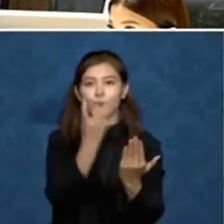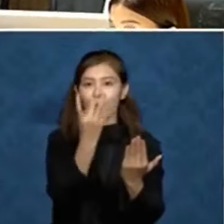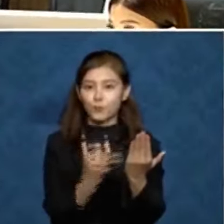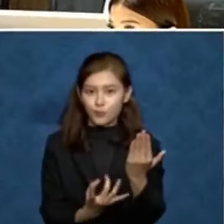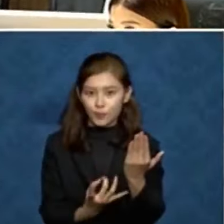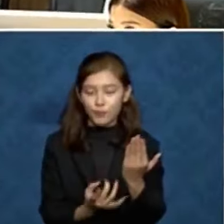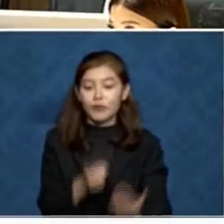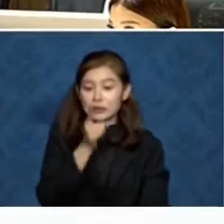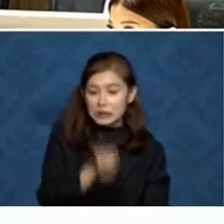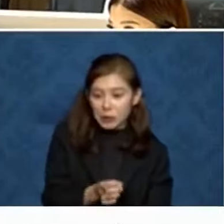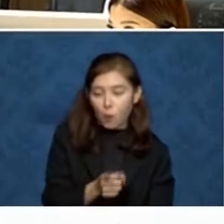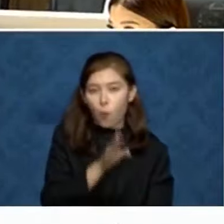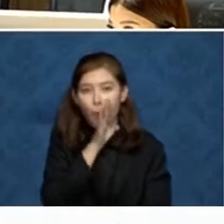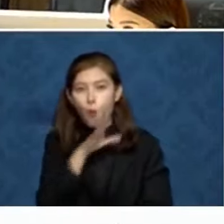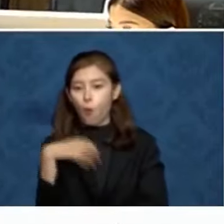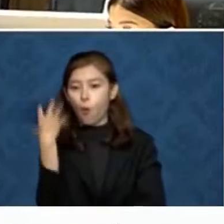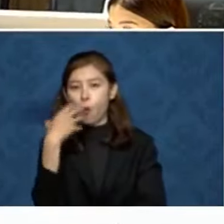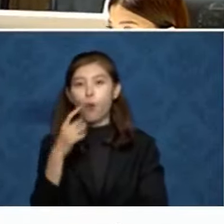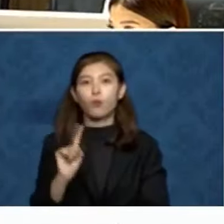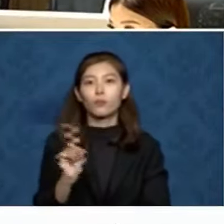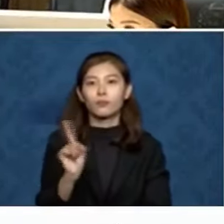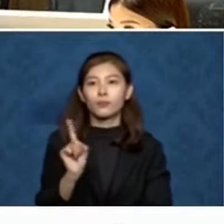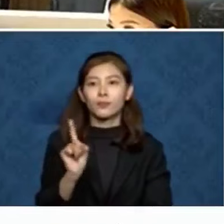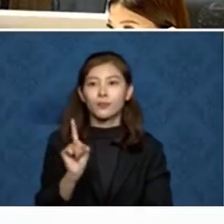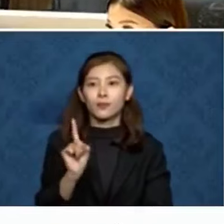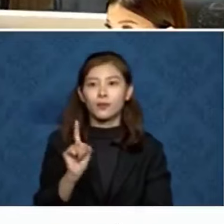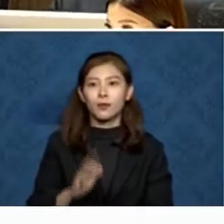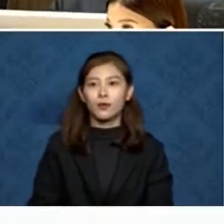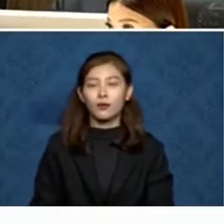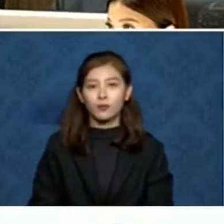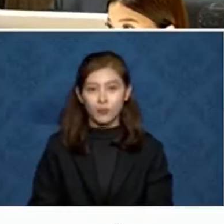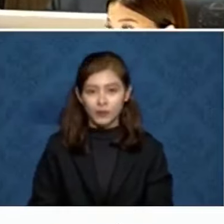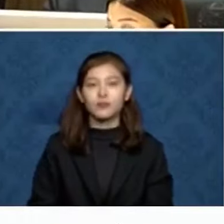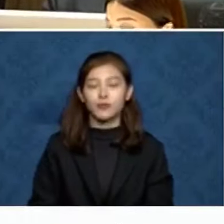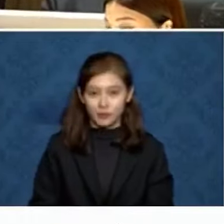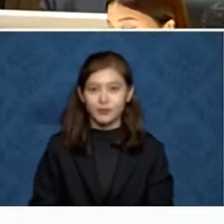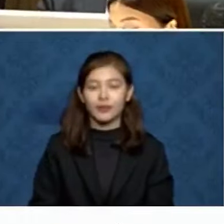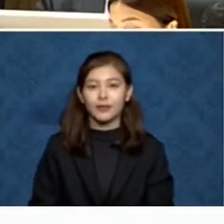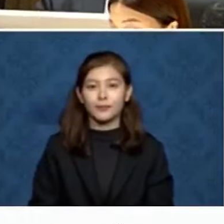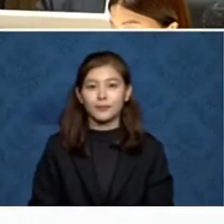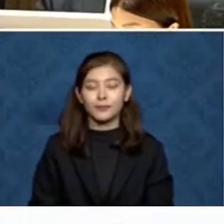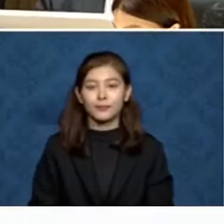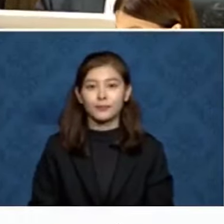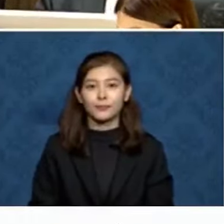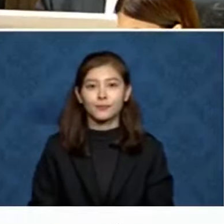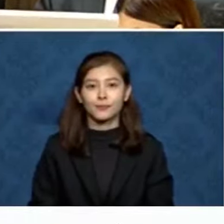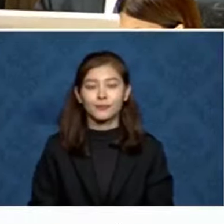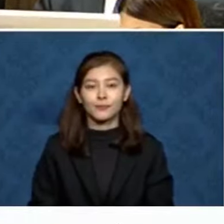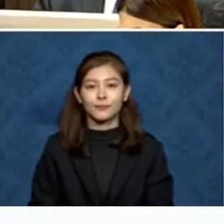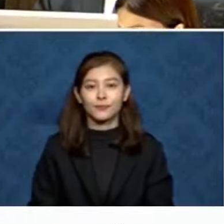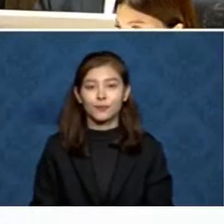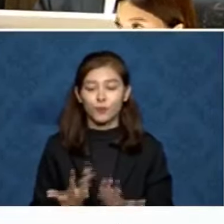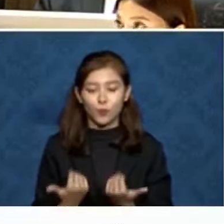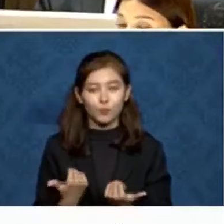เนี้ยเป็นเหมือนงบประมาณแบบเป็ดง่อยเอ้าหมายความว่ายังไงคืออย่างงี้ฮะคุณจุรินบอกบอกว่าที่